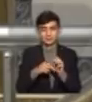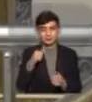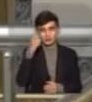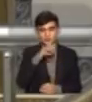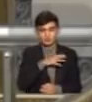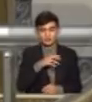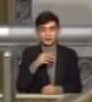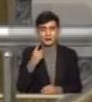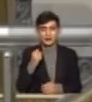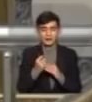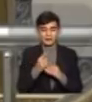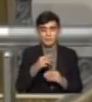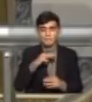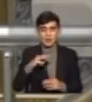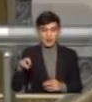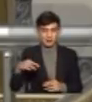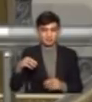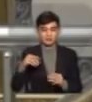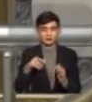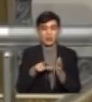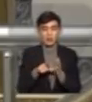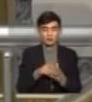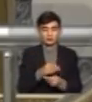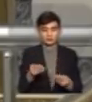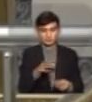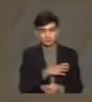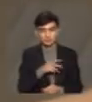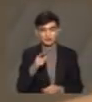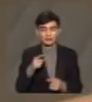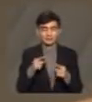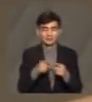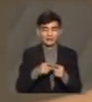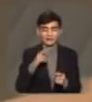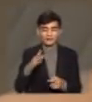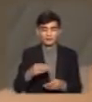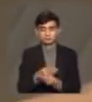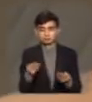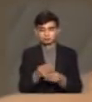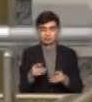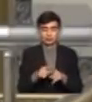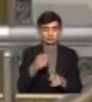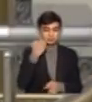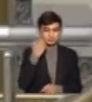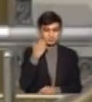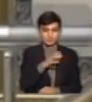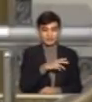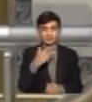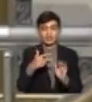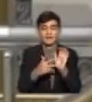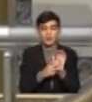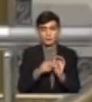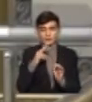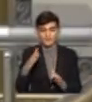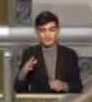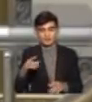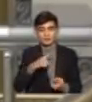төлеген. Бұл жеке тұлғалар. Ой, жеке тұлғаларға пәтерін жалға берушілер 38 пәтер жалға беретін